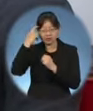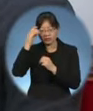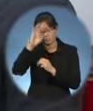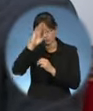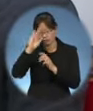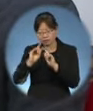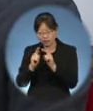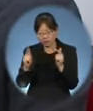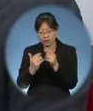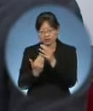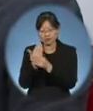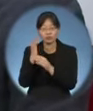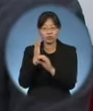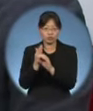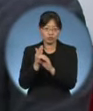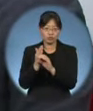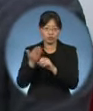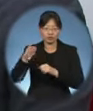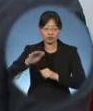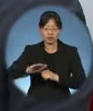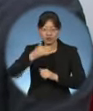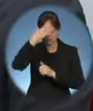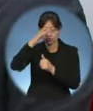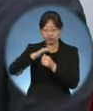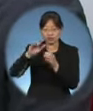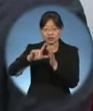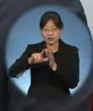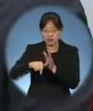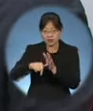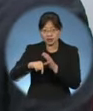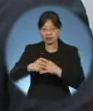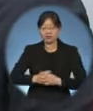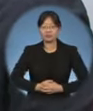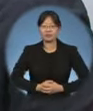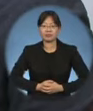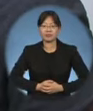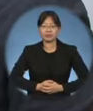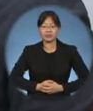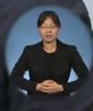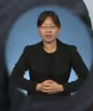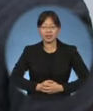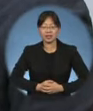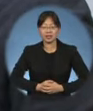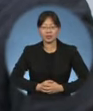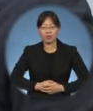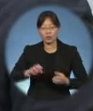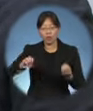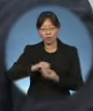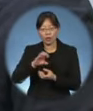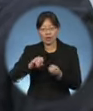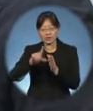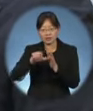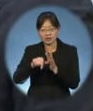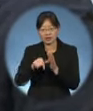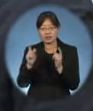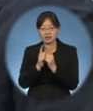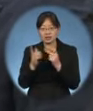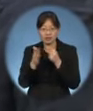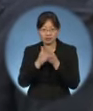정신질환들이 발병을 합니다. 그런데 그 청소년기 시기가 아주 격동의 시기이죠. 근데